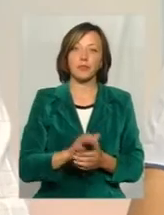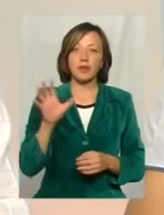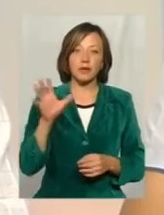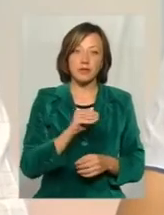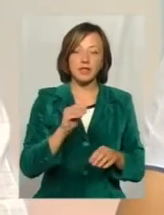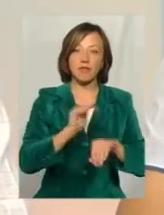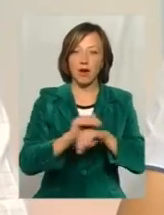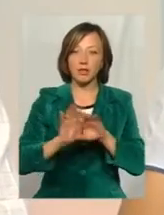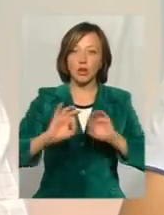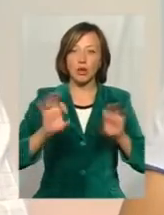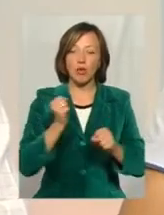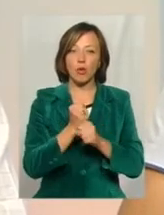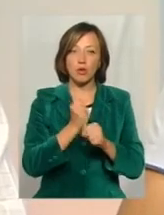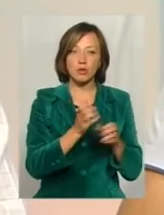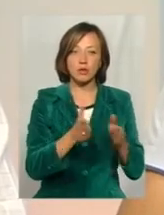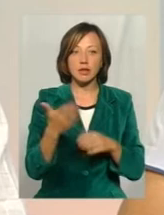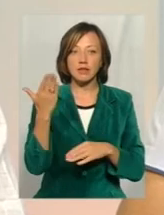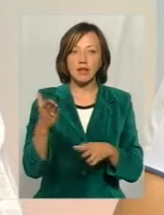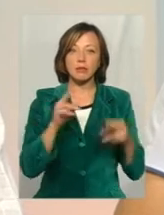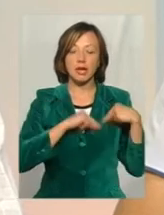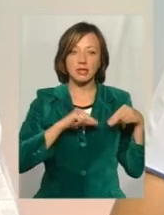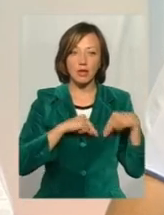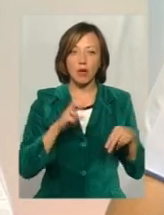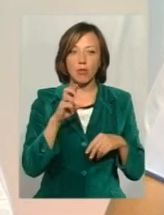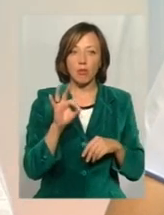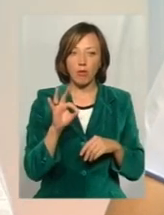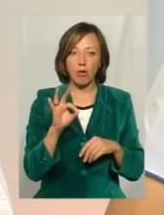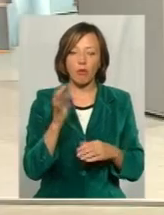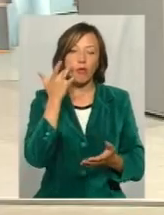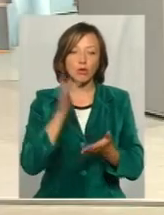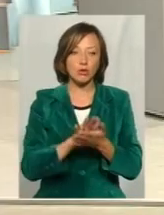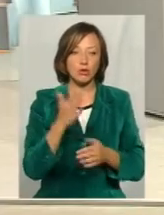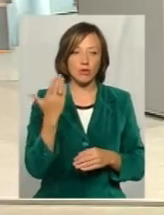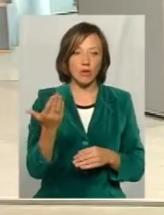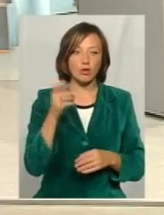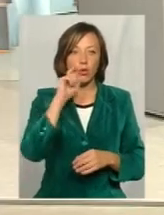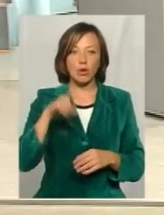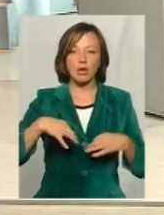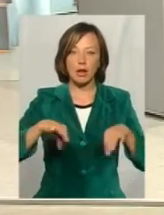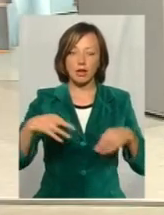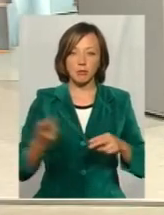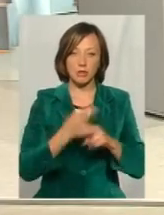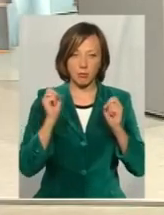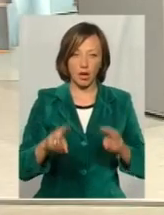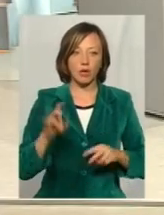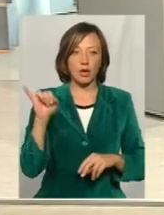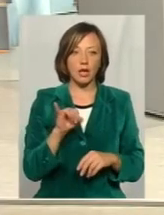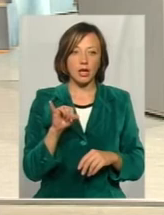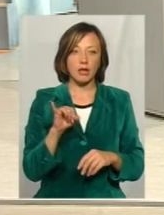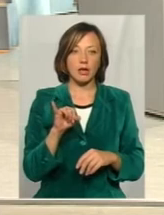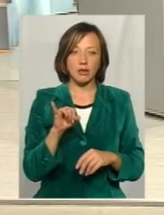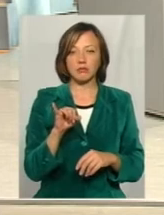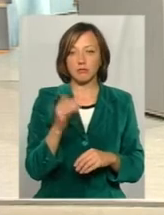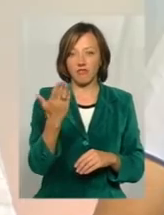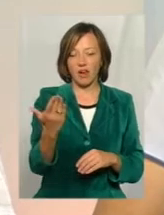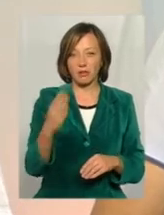всі розказав. Просим навести зради з цими вашими співробітниками, бо вони позора прошуть Обстрансбезпеку і підставляють вас під це